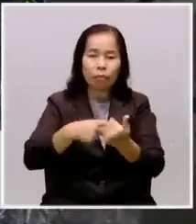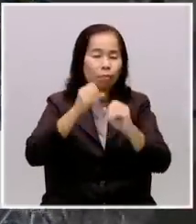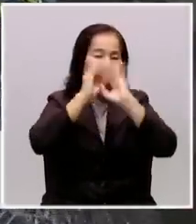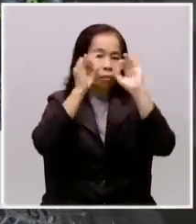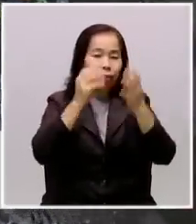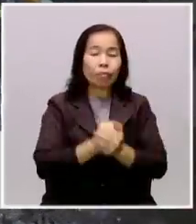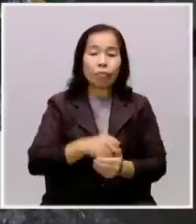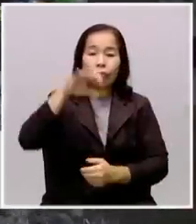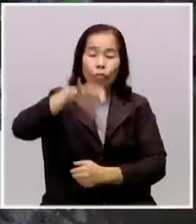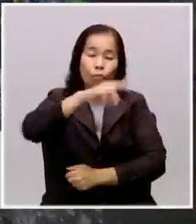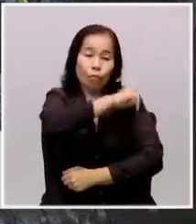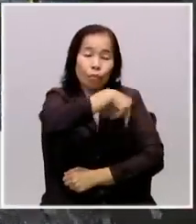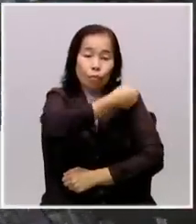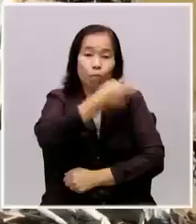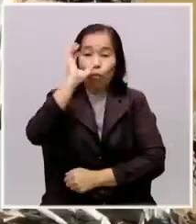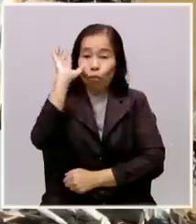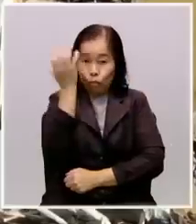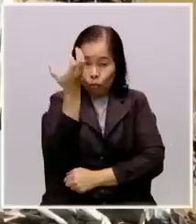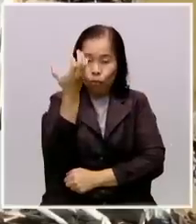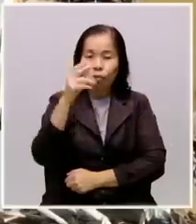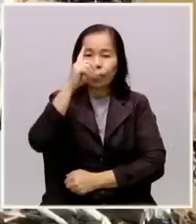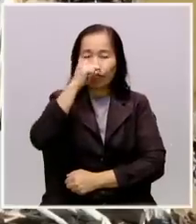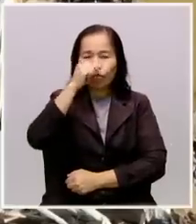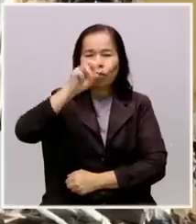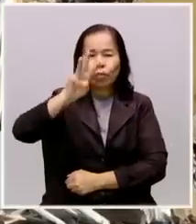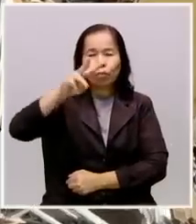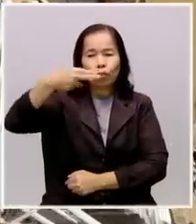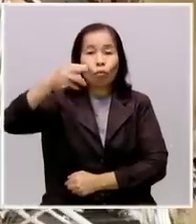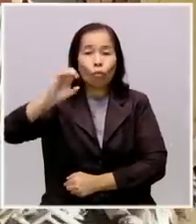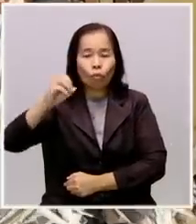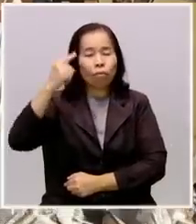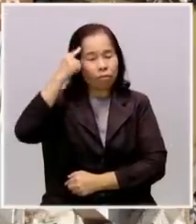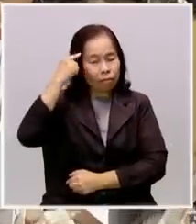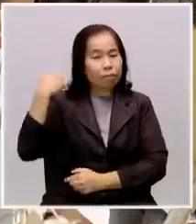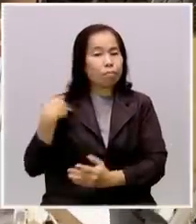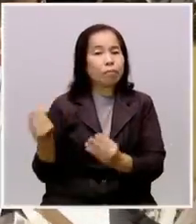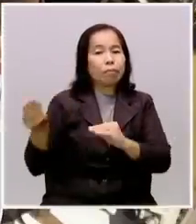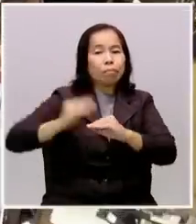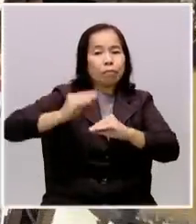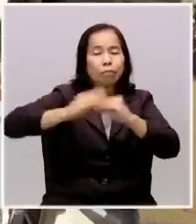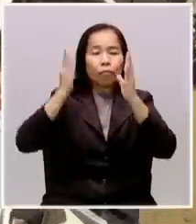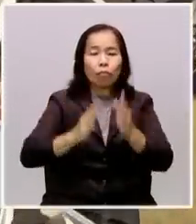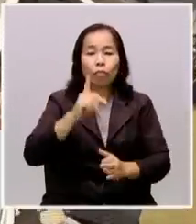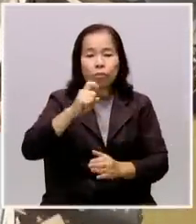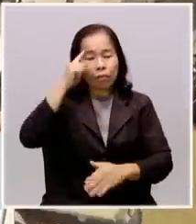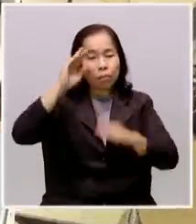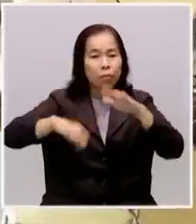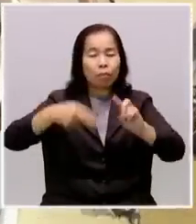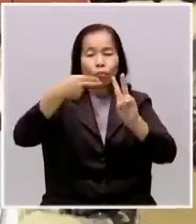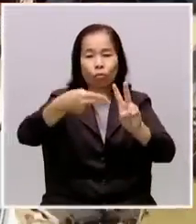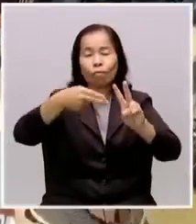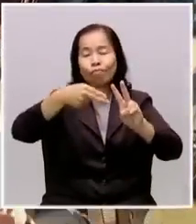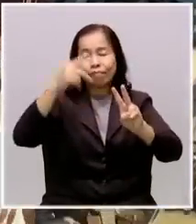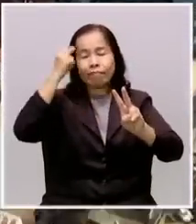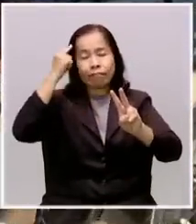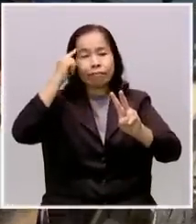การอนามัยโลกหรือว่า Whoเตือนครับว่ายอดผู้เสียชีวิตอาจจะพุ่งสูงไปแตะระดับ 20,000คนได้นะครับหลัง